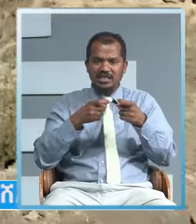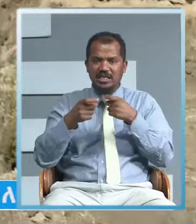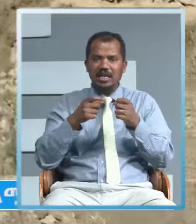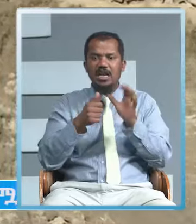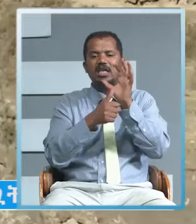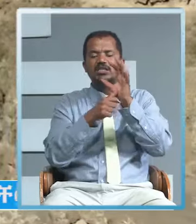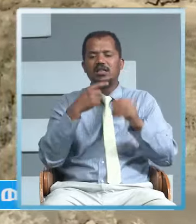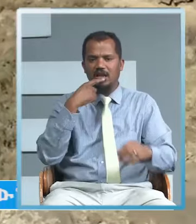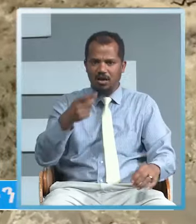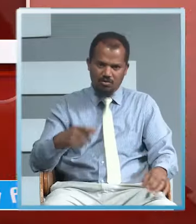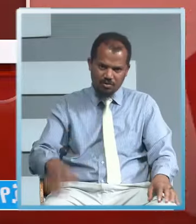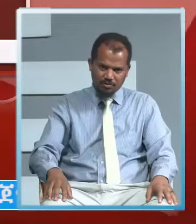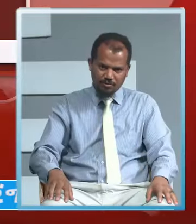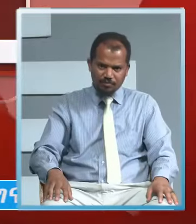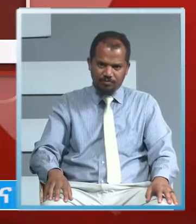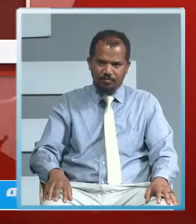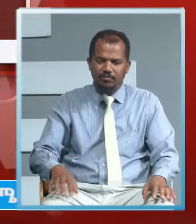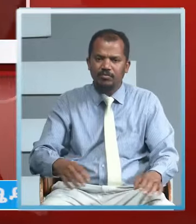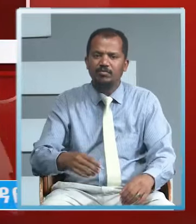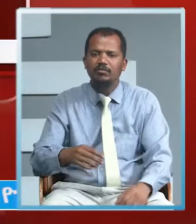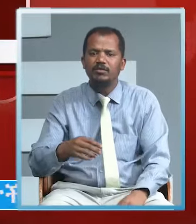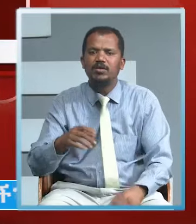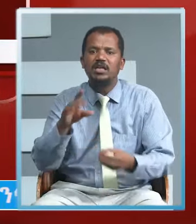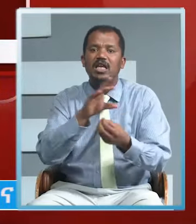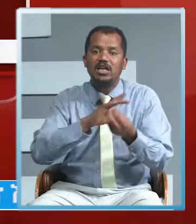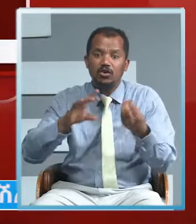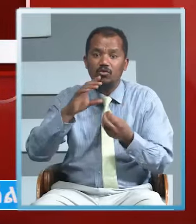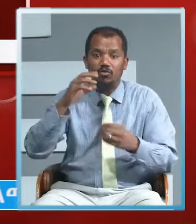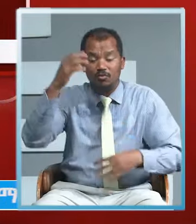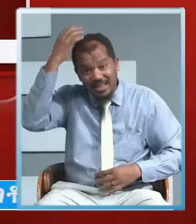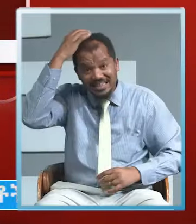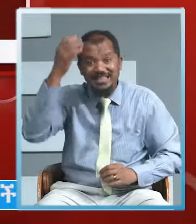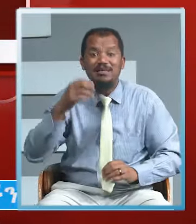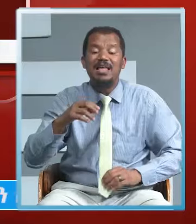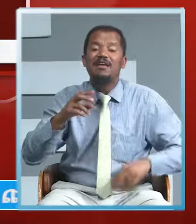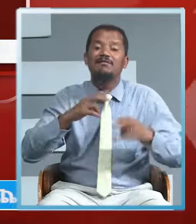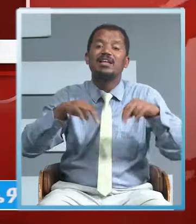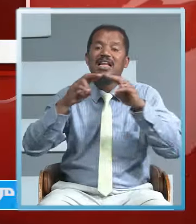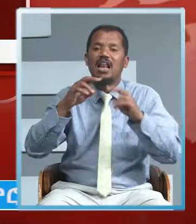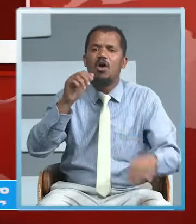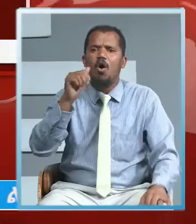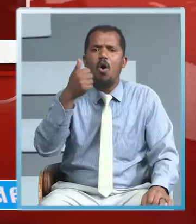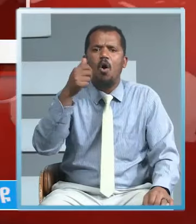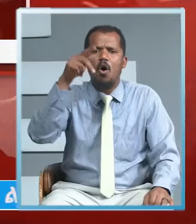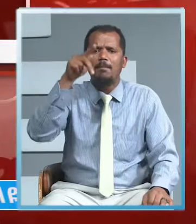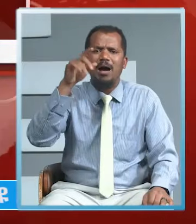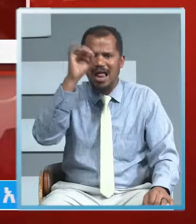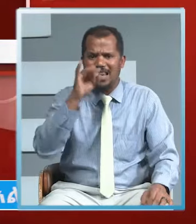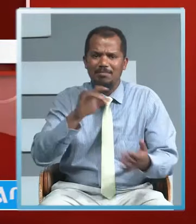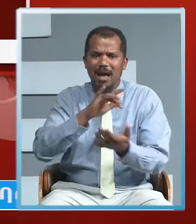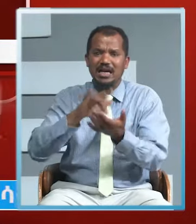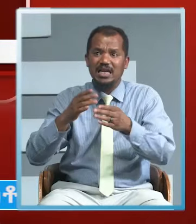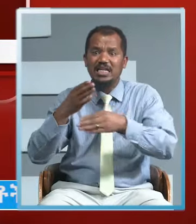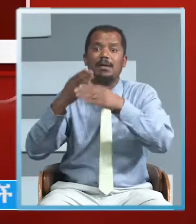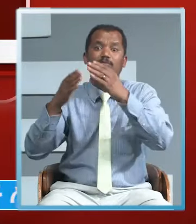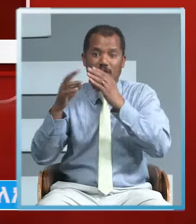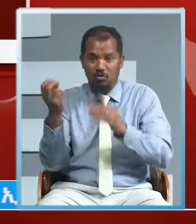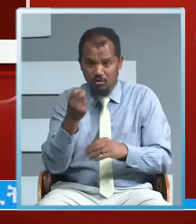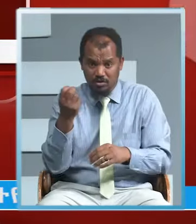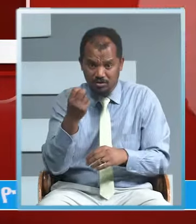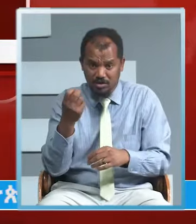አስተዳዳሪው ለኢሳት ገልጿል። ምን ይሁን የሚሉት የክልሉ መንግስትን በፌዴራል መንግስት ጋር የጋራ ሆኖ የኦፓል ማዕከል ገንብቷል። ወረዳው